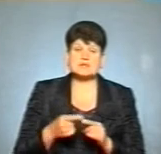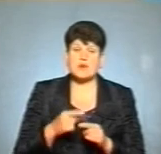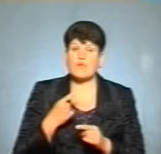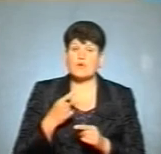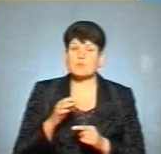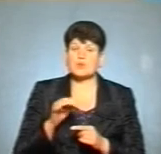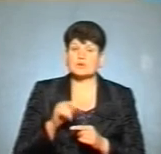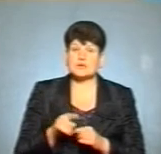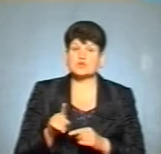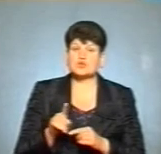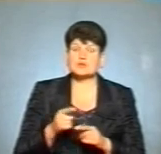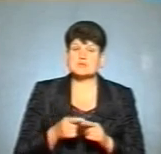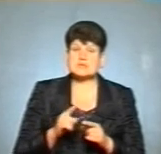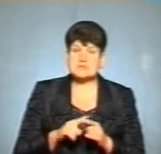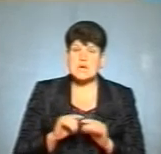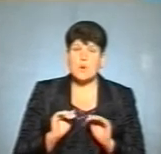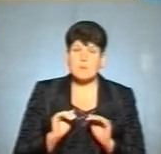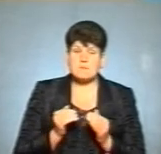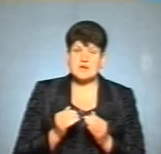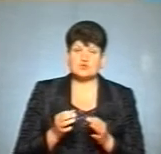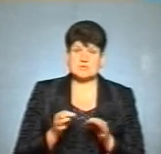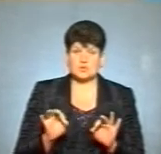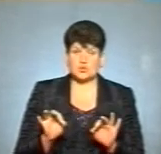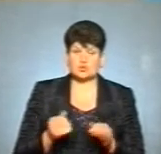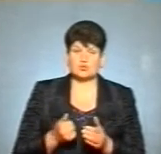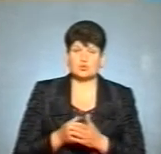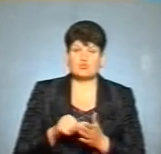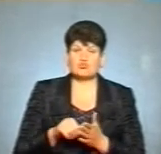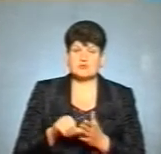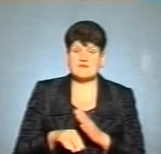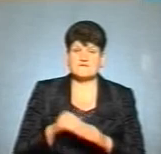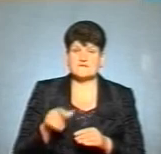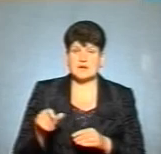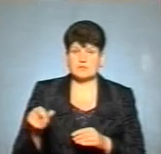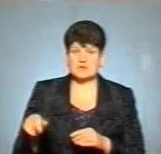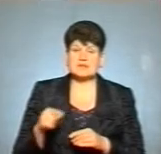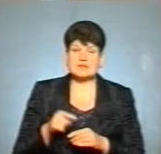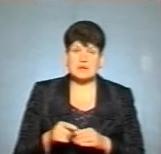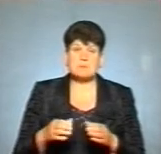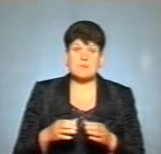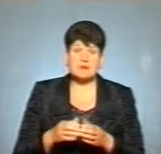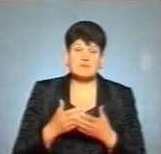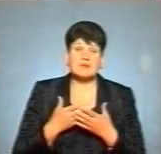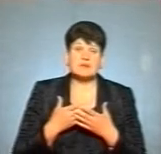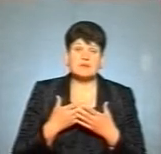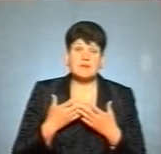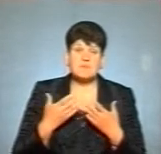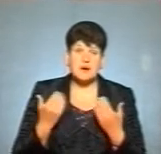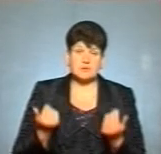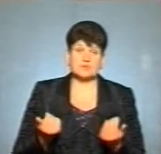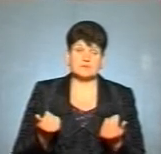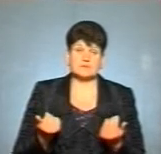що це обмежується доступ до участі у виборах тих політичних партій, які не мають за собою певних